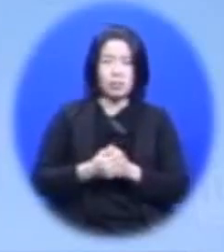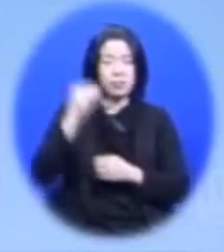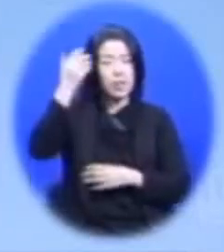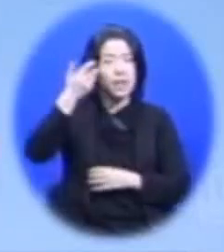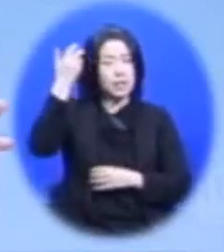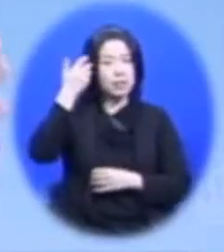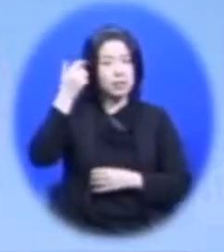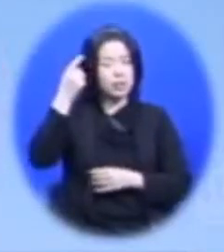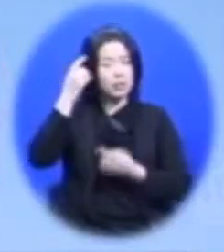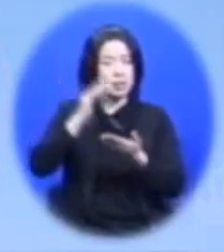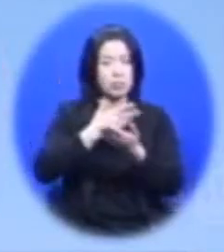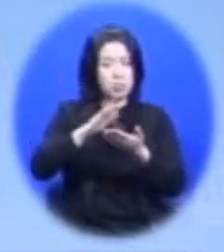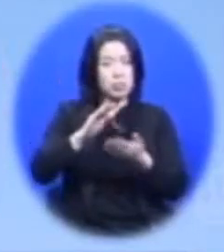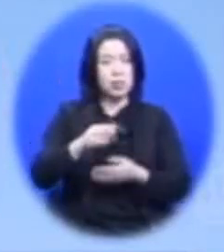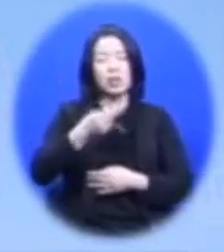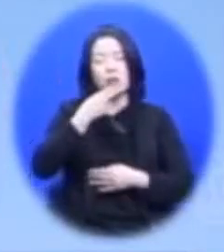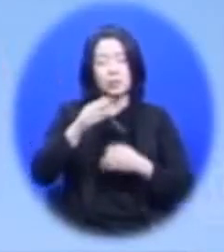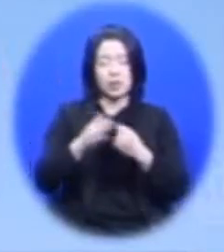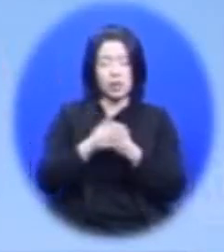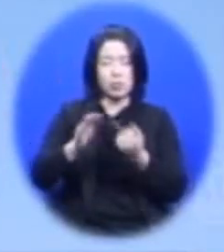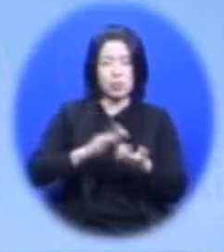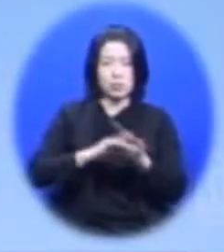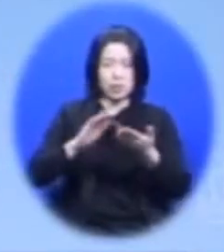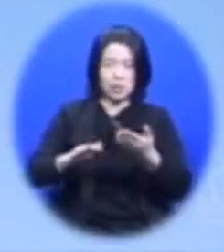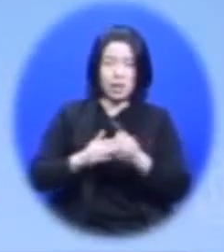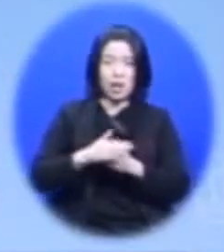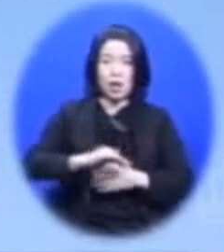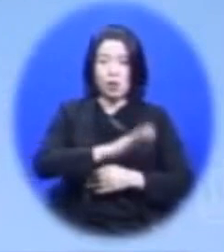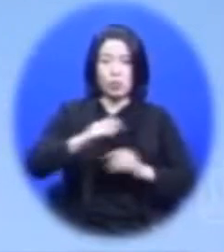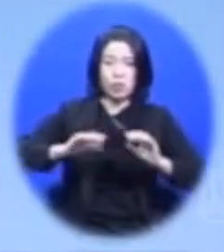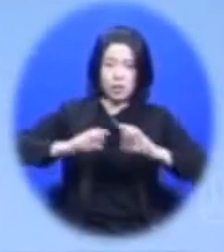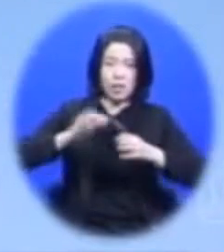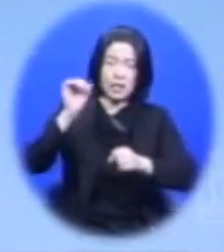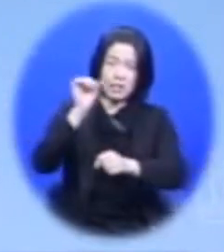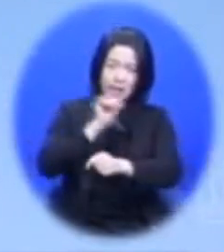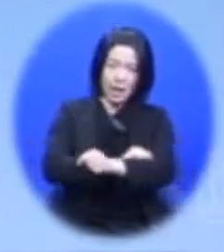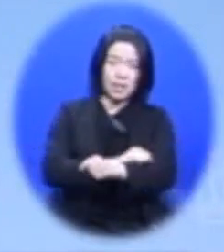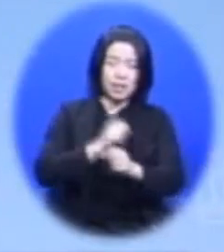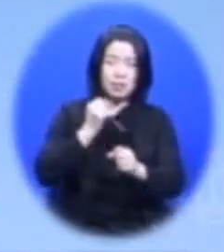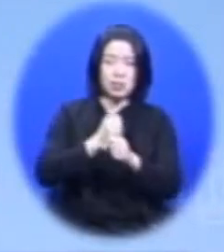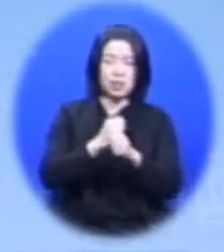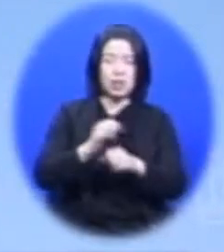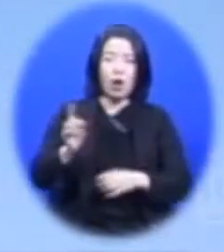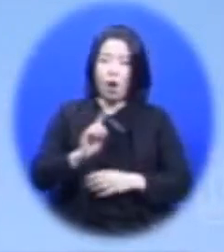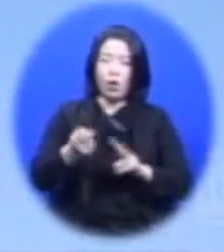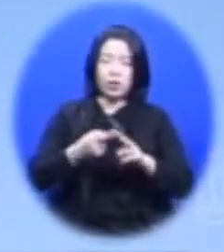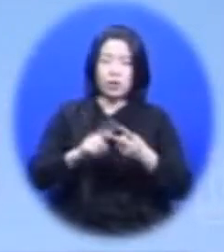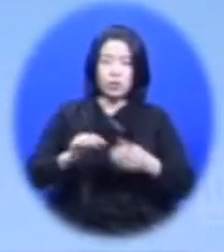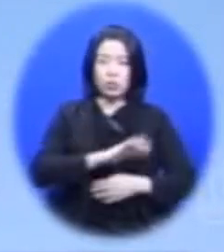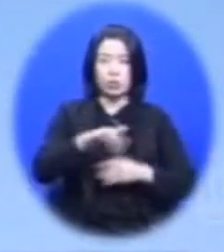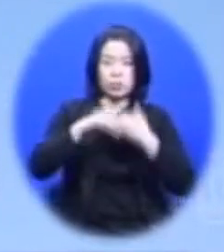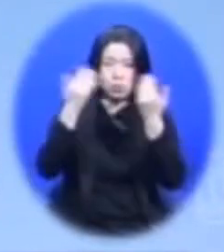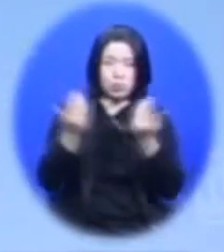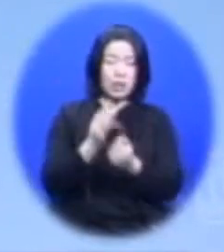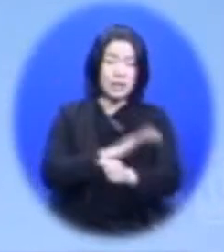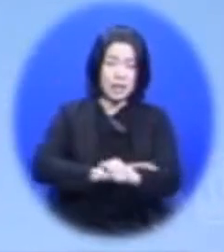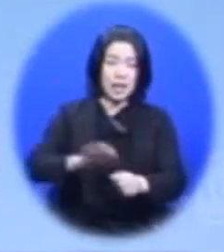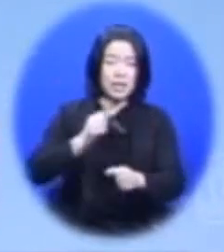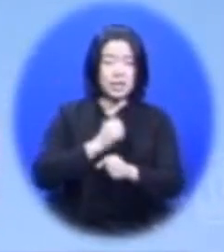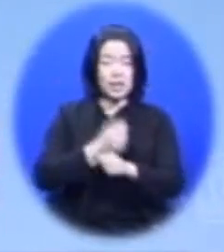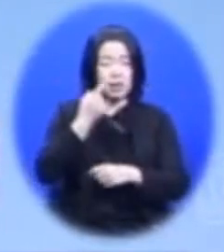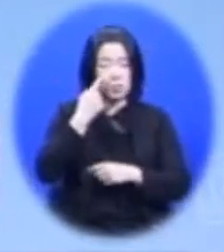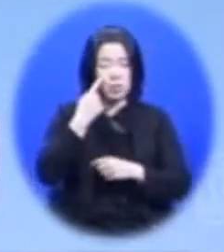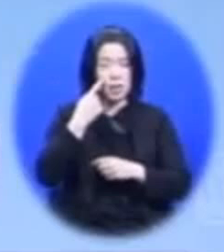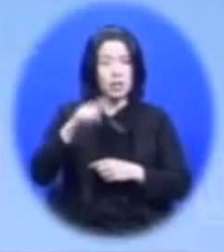영적인 분별이 안 되니까 그런 거예요. 우리나라 잘 되게 해보자. 어떻든지 우리 모두가 잘 살아보자. 이건